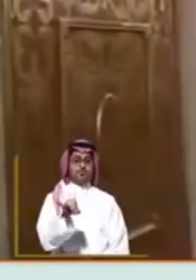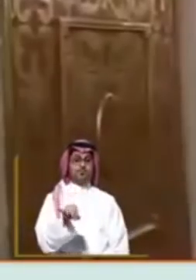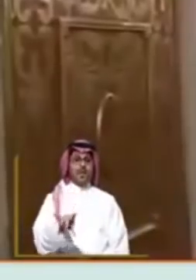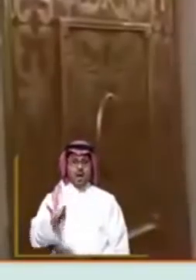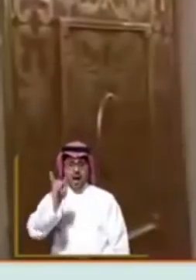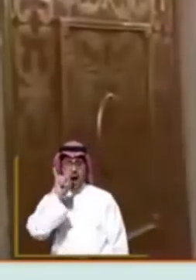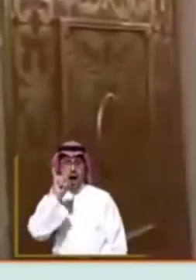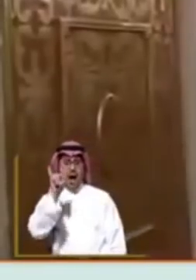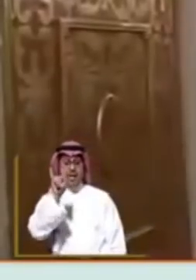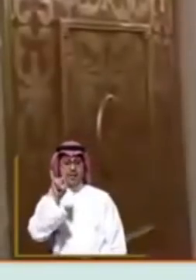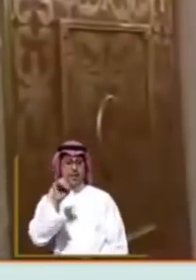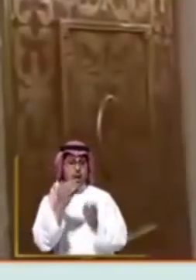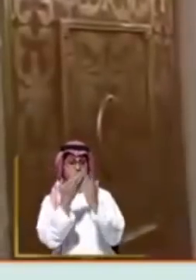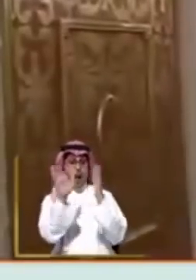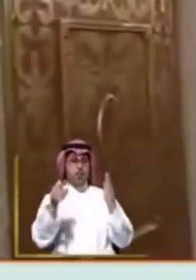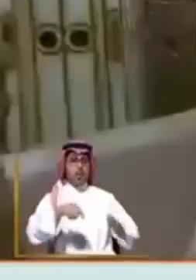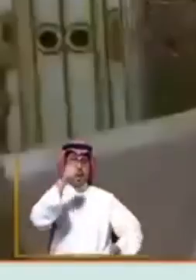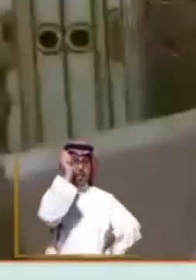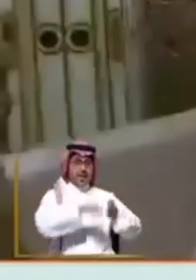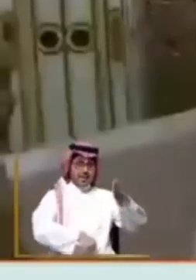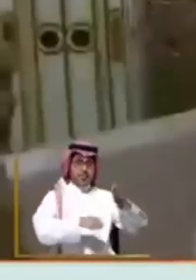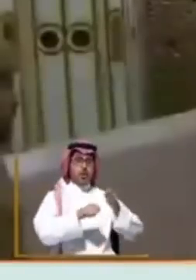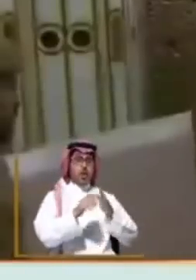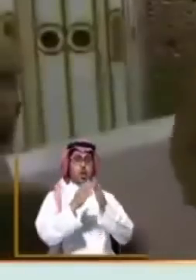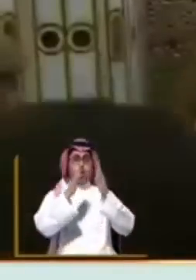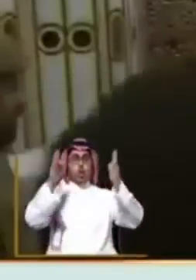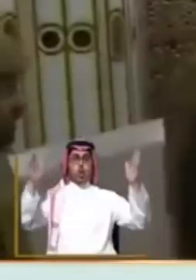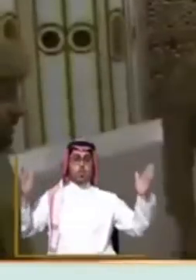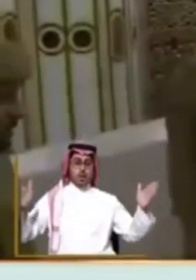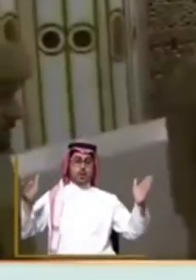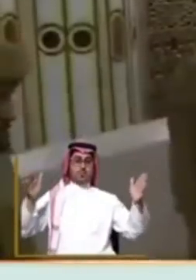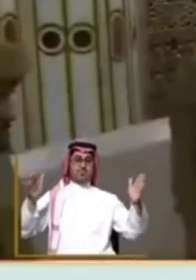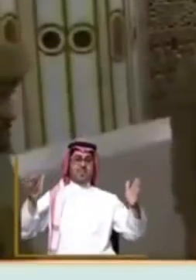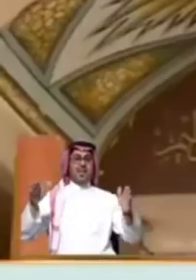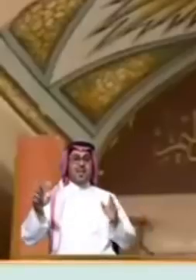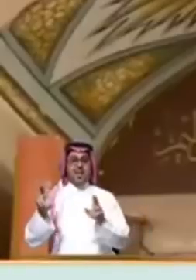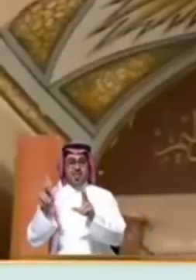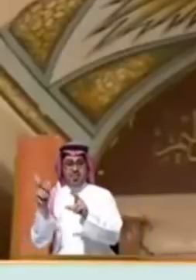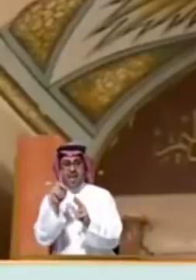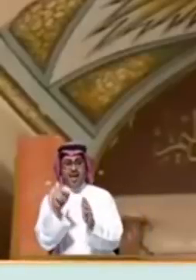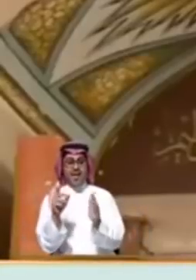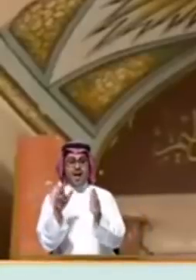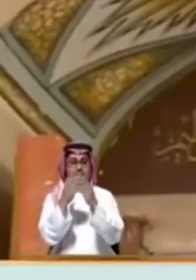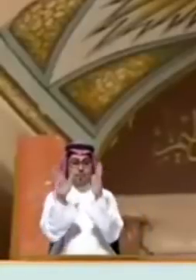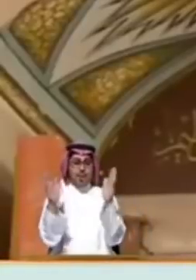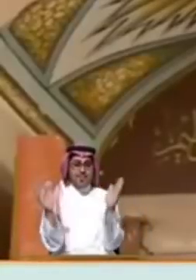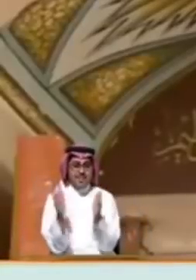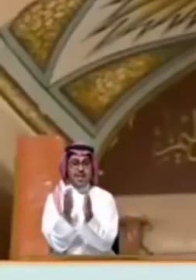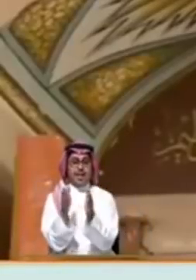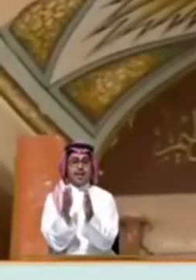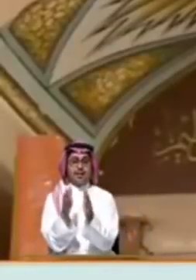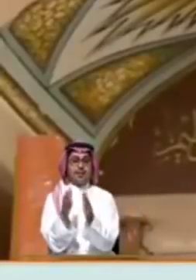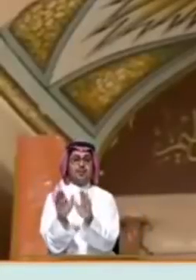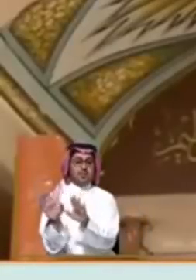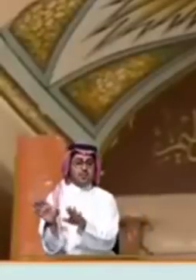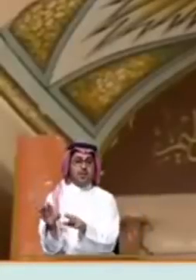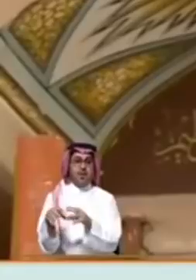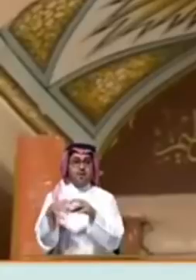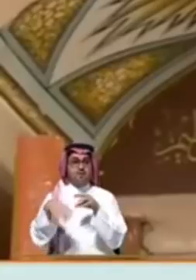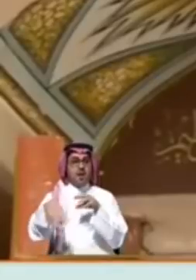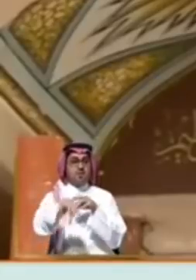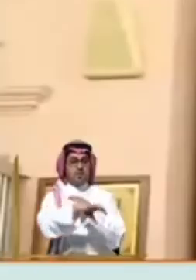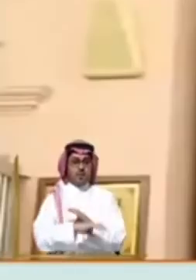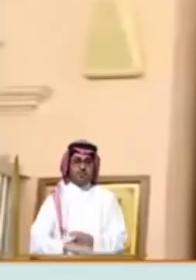هي الأبواب الرسمية، أما بقية الأبواب فهي عبارة عن مداخل تابعة للأبواب الرئيسية،